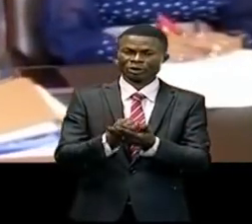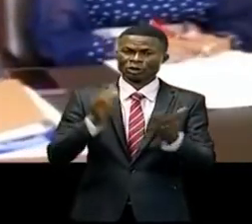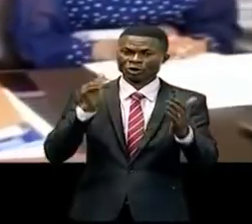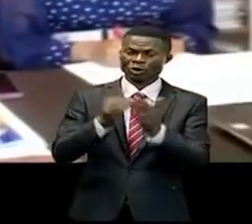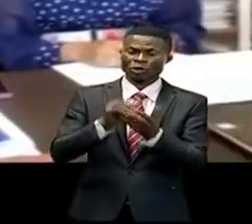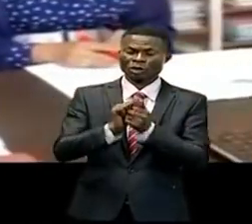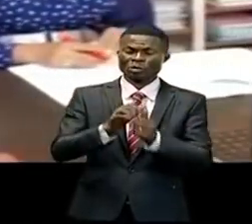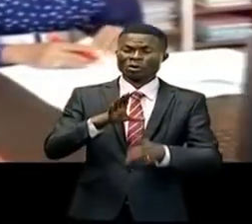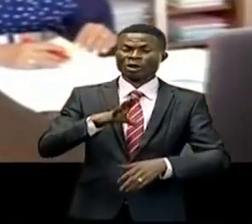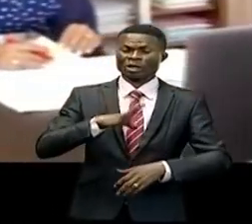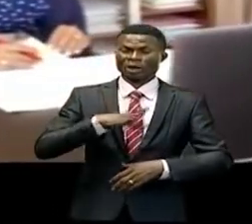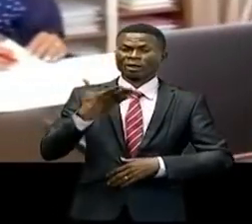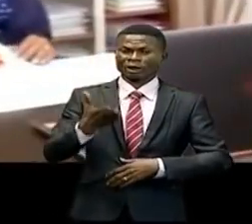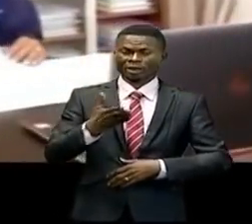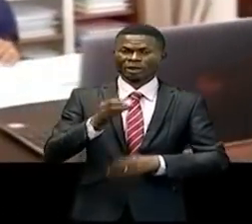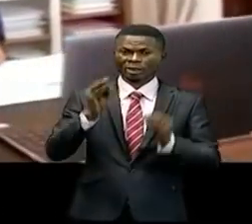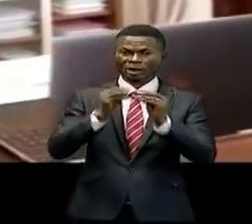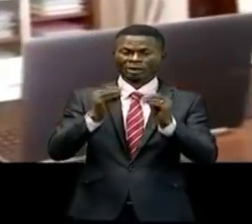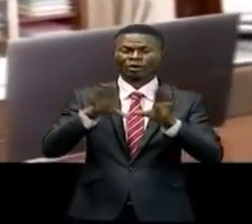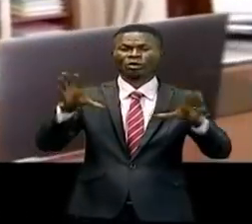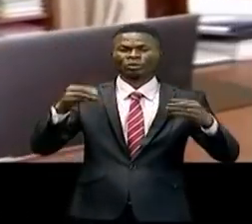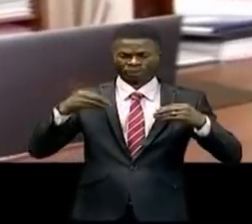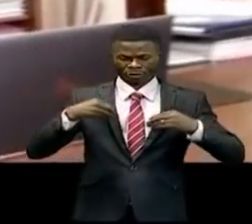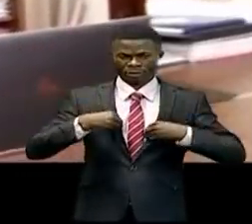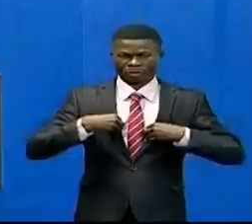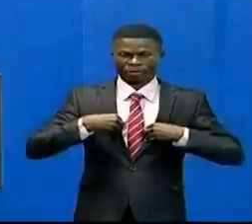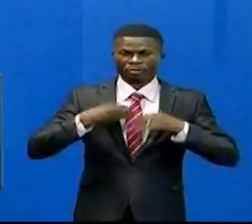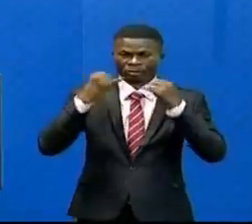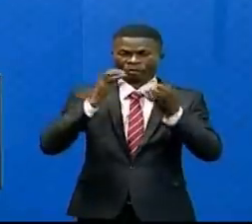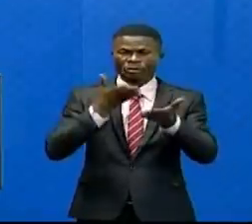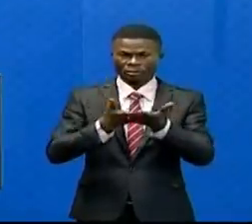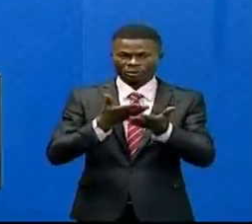choc. Le Conseil a pris acte de cette note d'information.